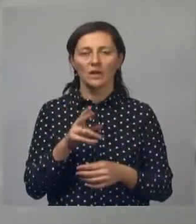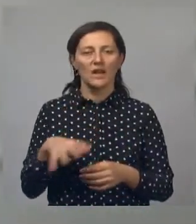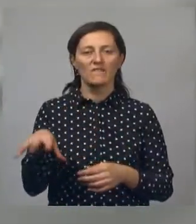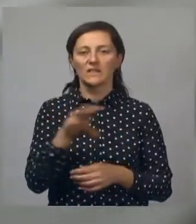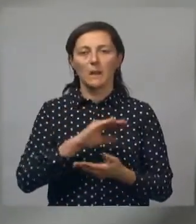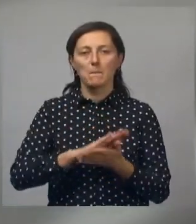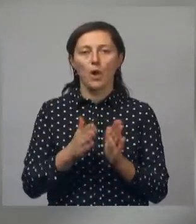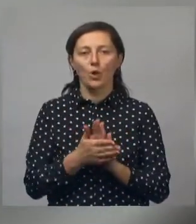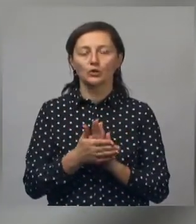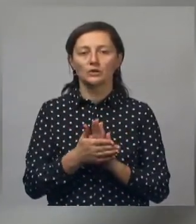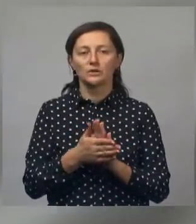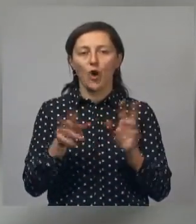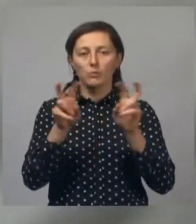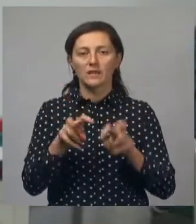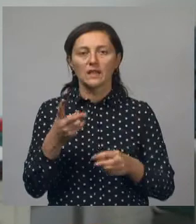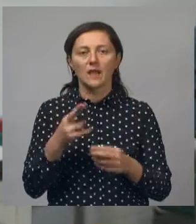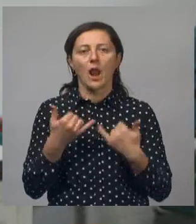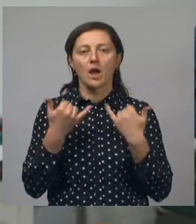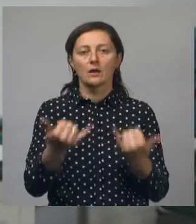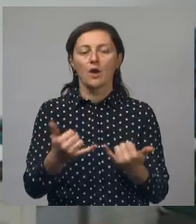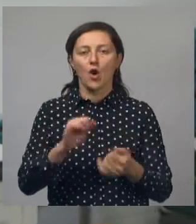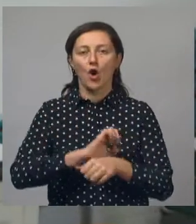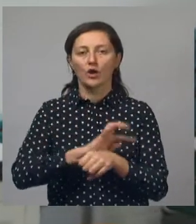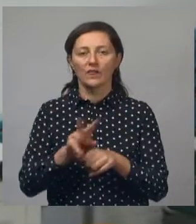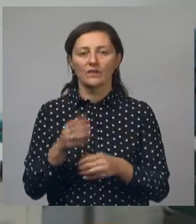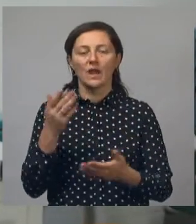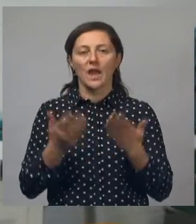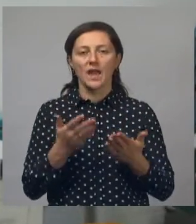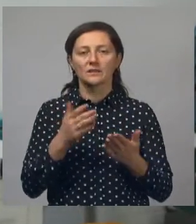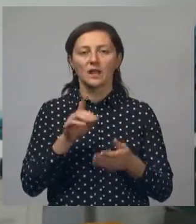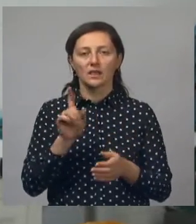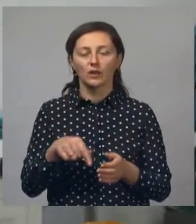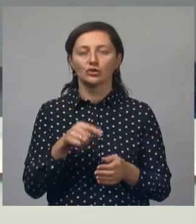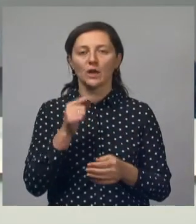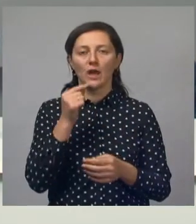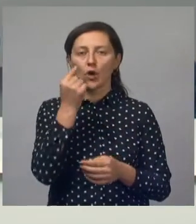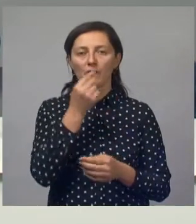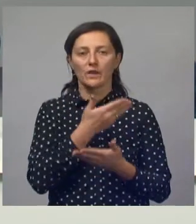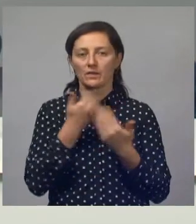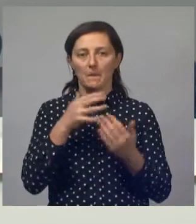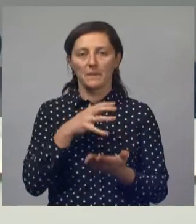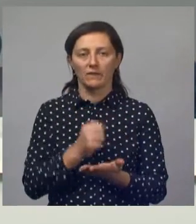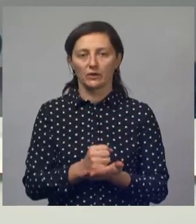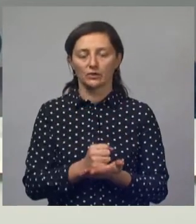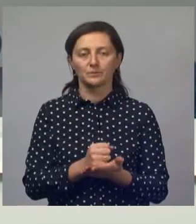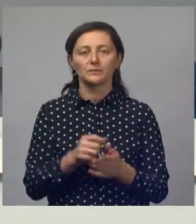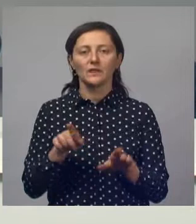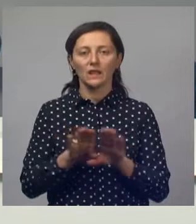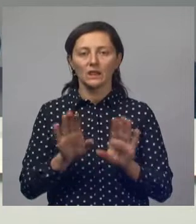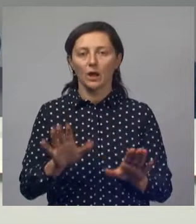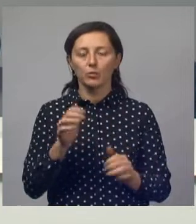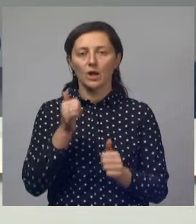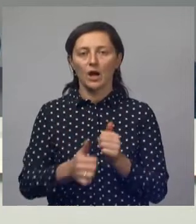положенные обследования по COVID-19 выполнят в полном объеме, даже если диагноз не подтвержден лабораторно. Также организуют